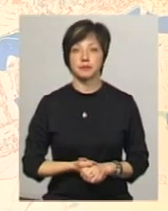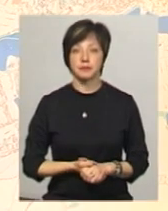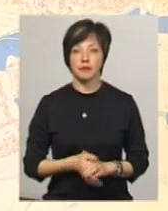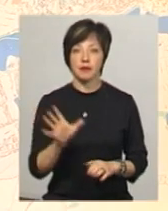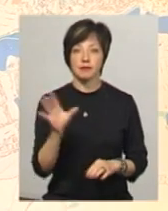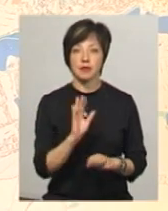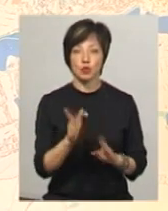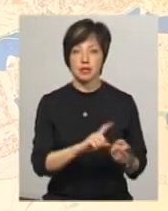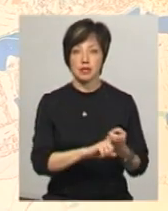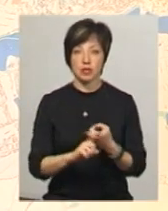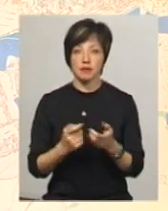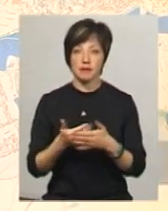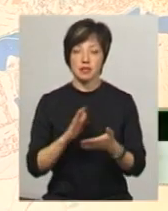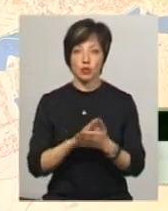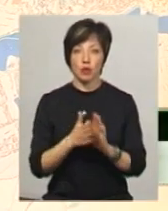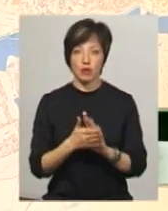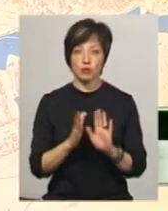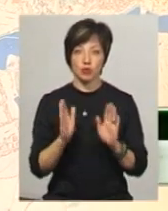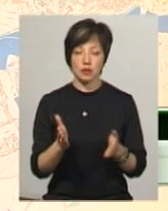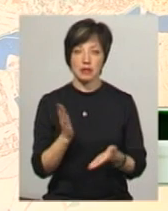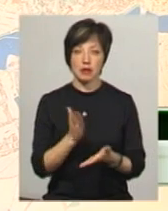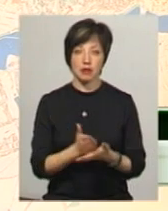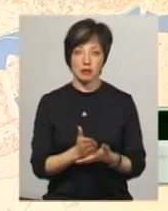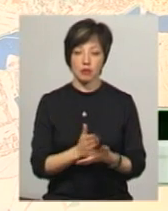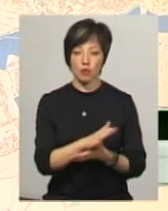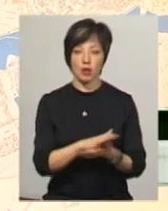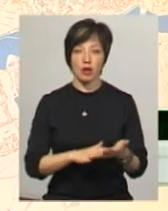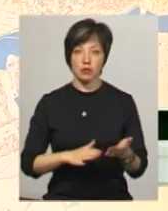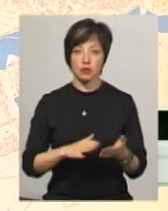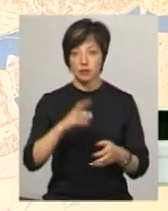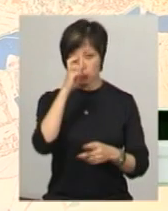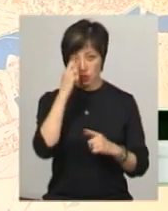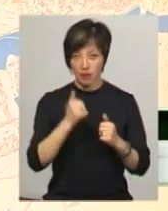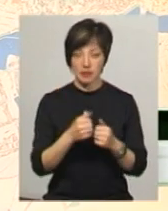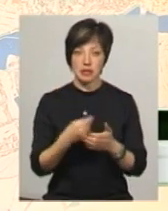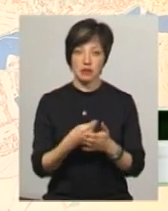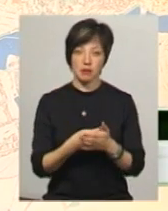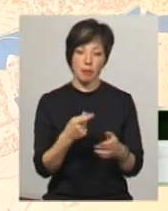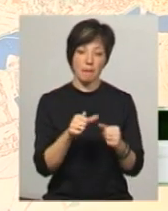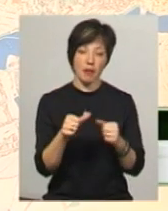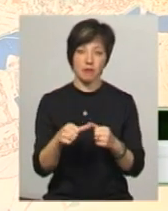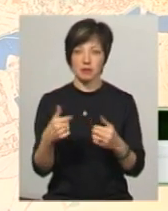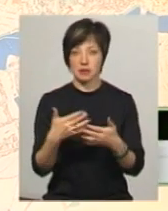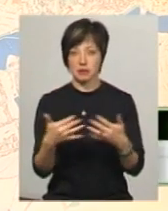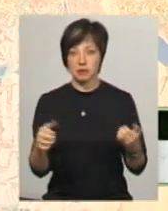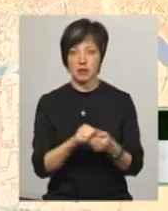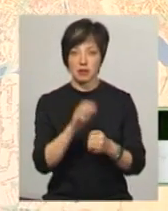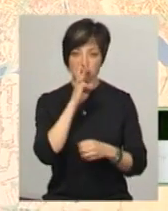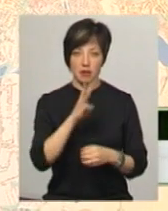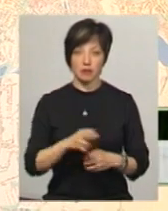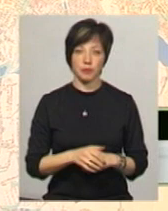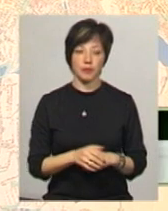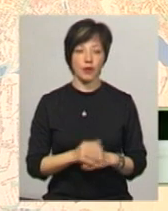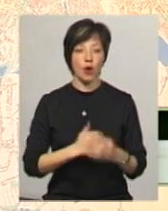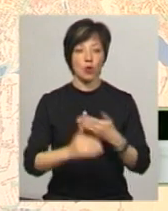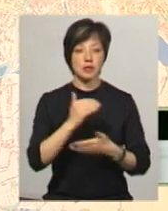Все буде залежати від ситуації, яка буде складатися на подальше в державі з цінами на паливно-мастильні матеріали і заробітної плати.